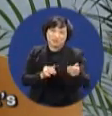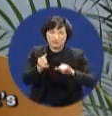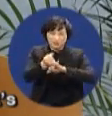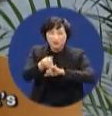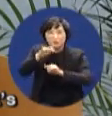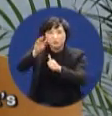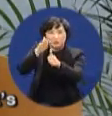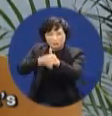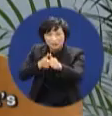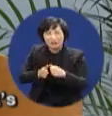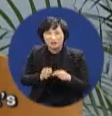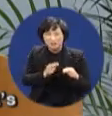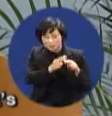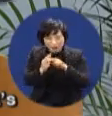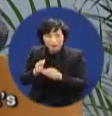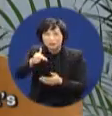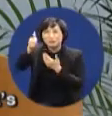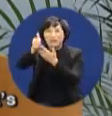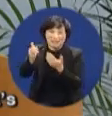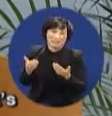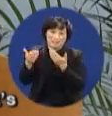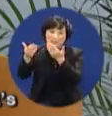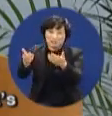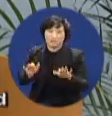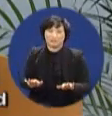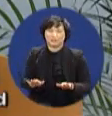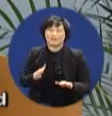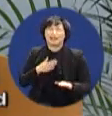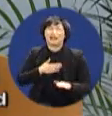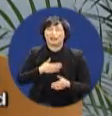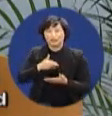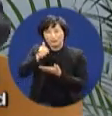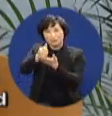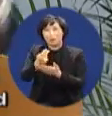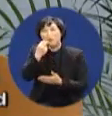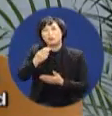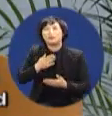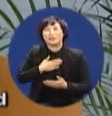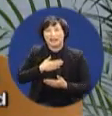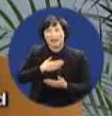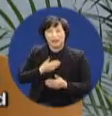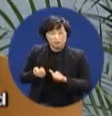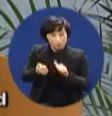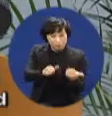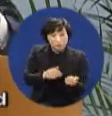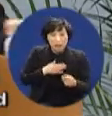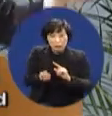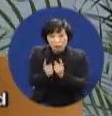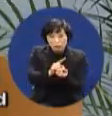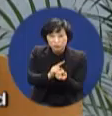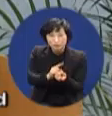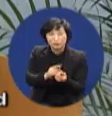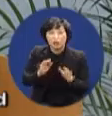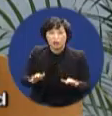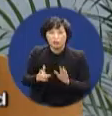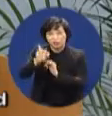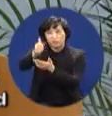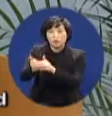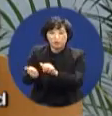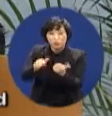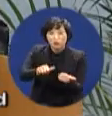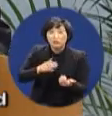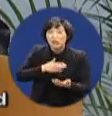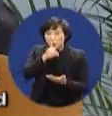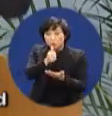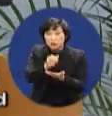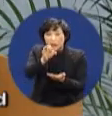되시며 마음껏 주님께 드려서 나는 주님의 목숨을 내가 죽어야 할 대신 죽어서 내